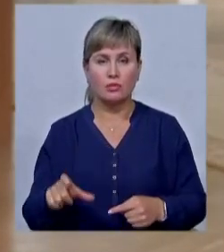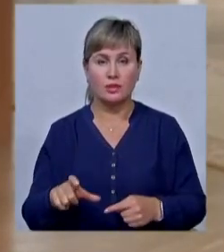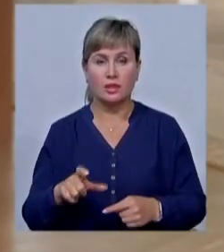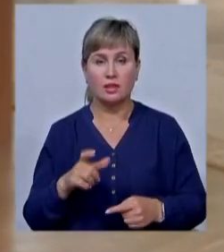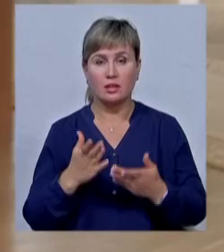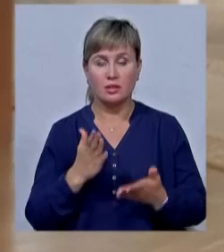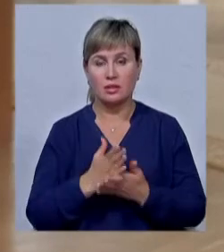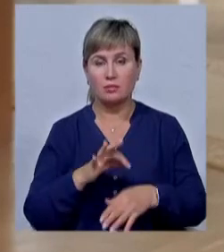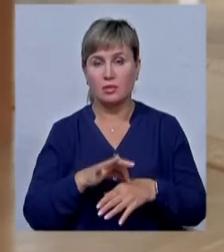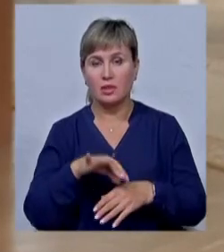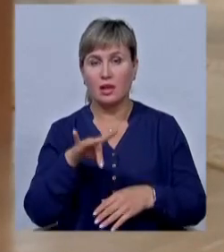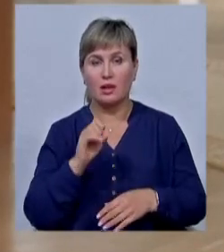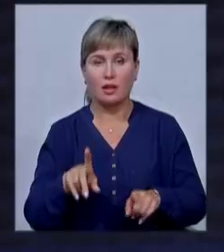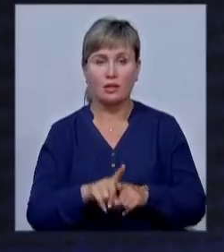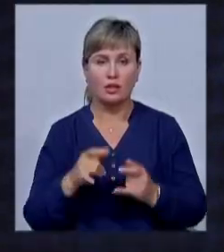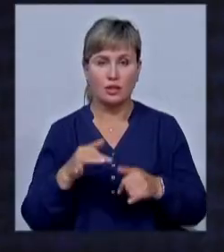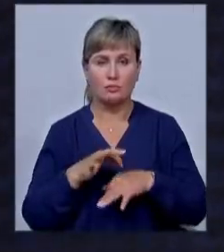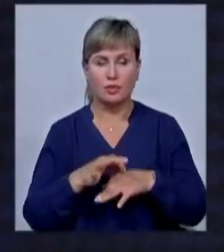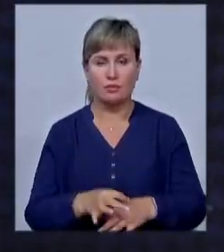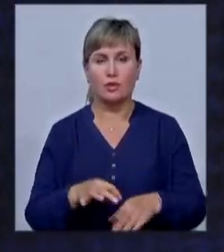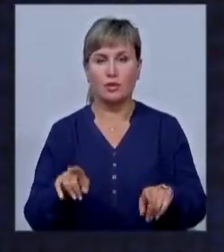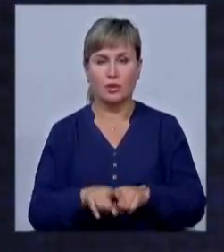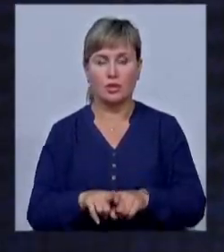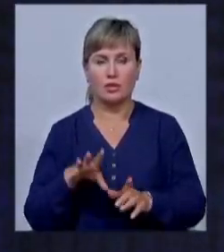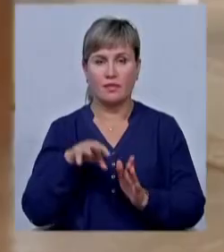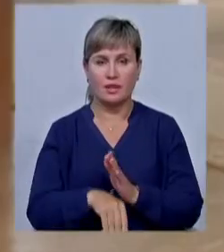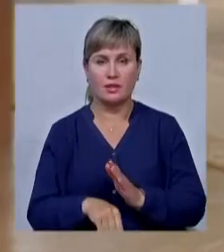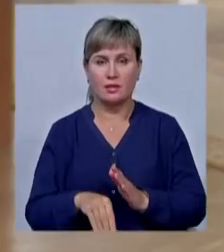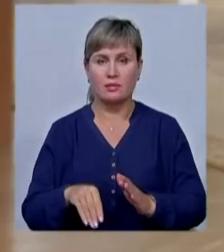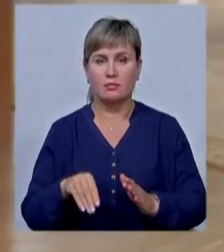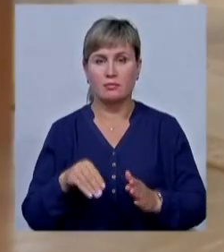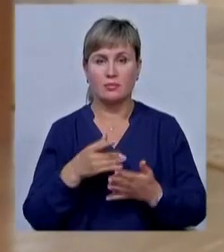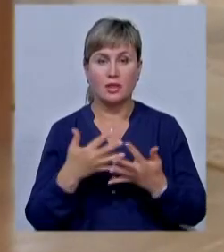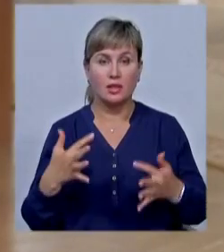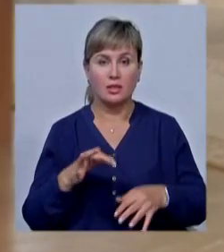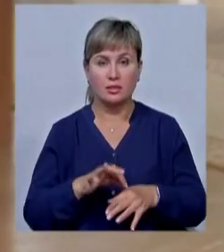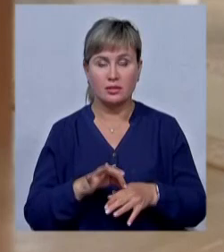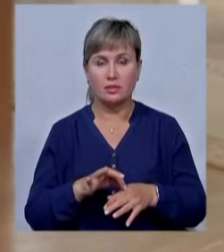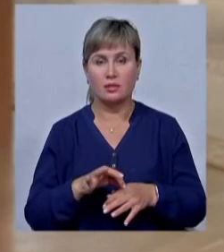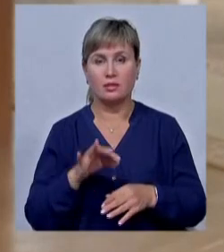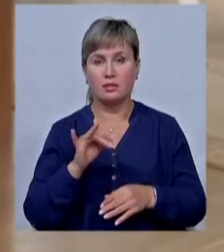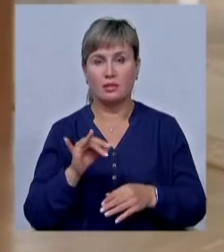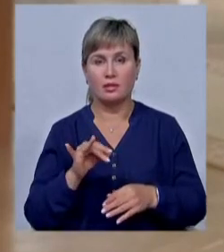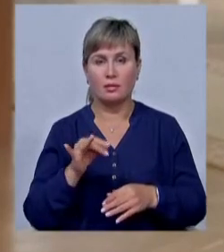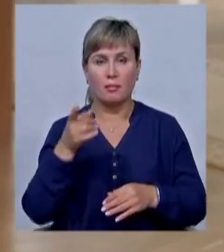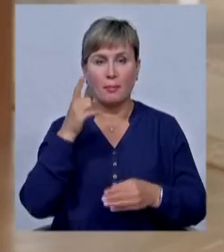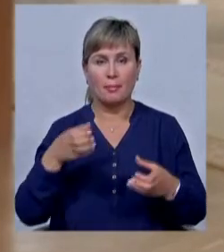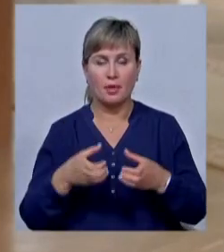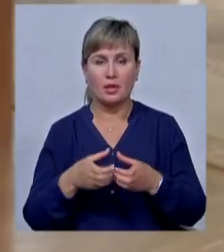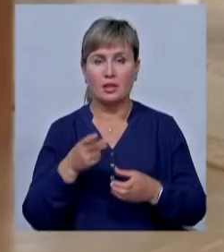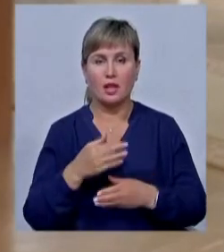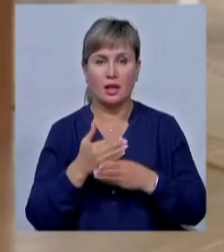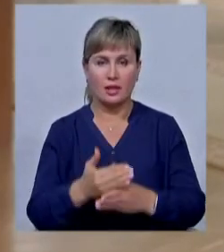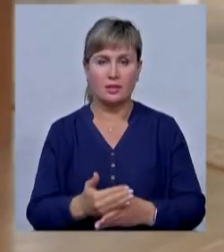на онкологию также проводится сейчас. Также внедрена телепатология. Внедрены мобильные бригады для